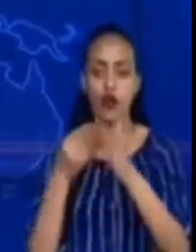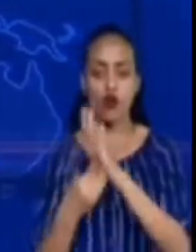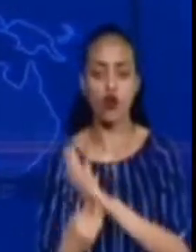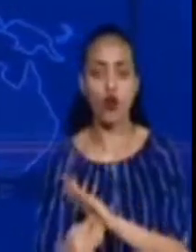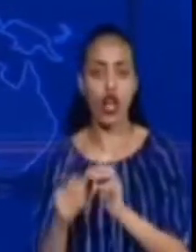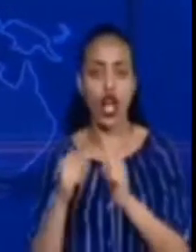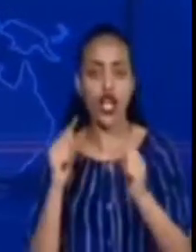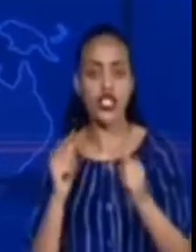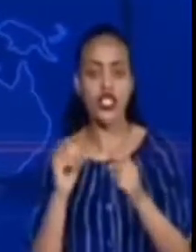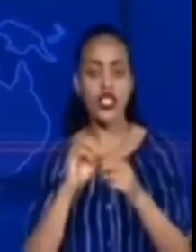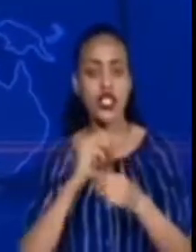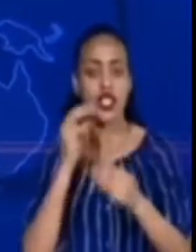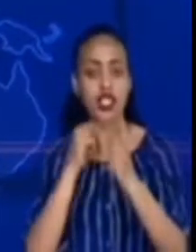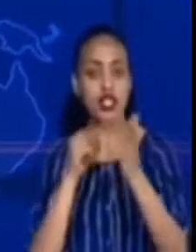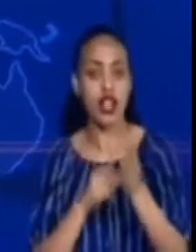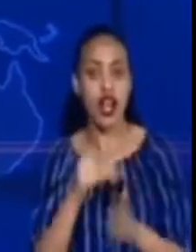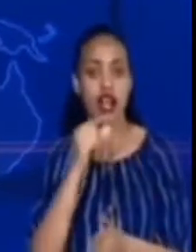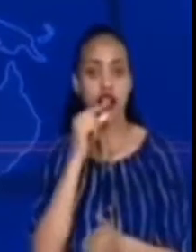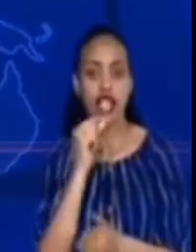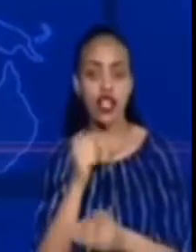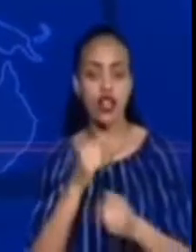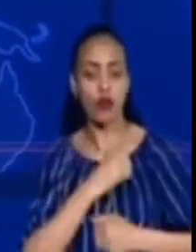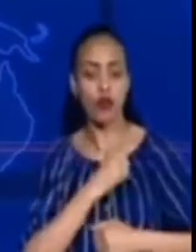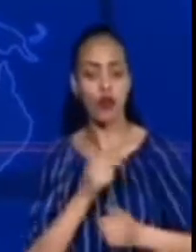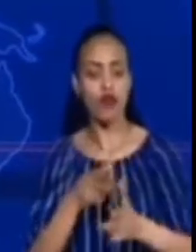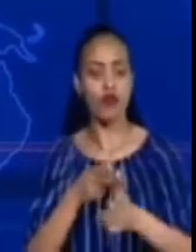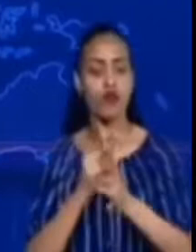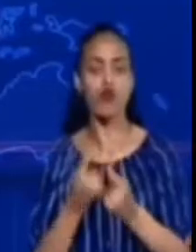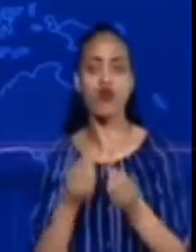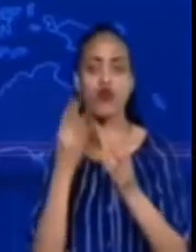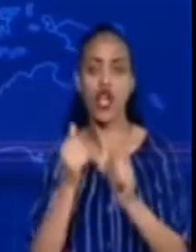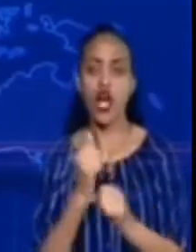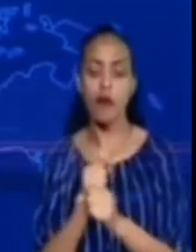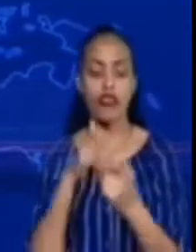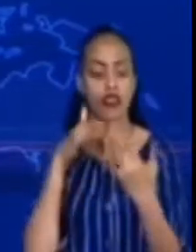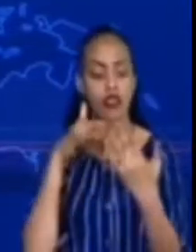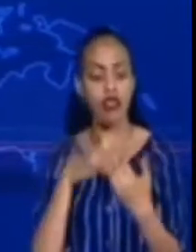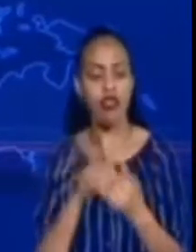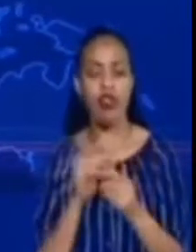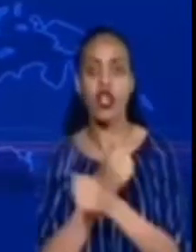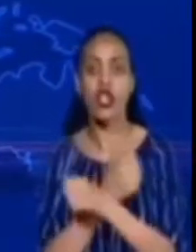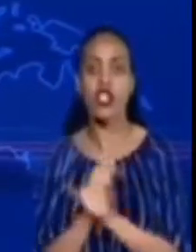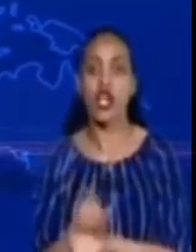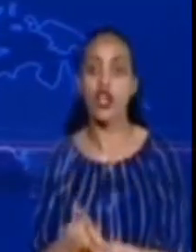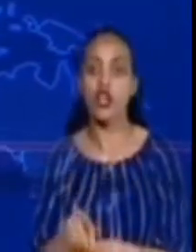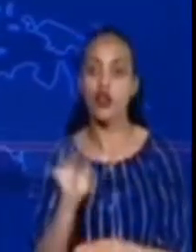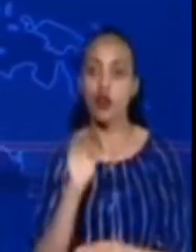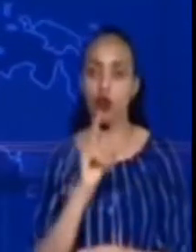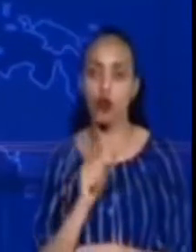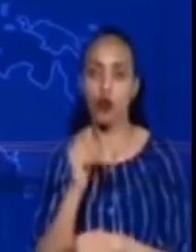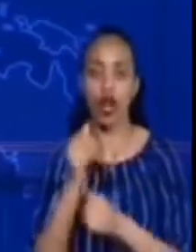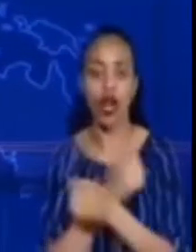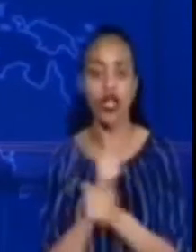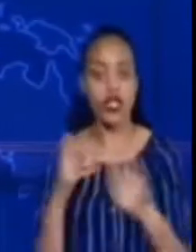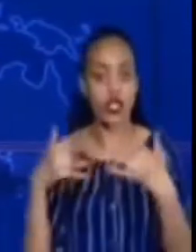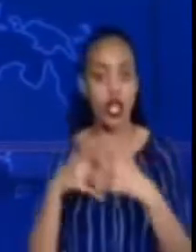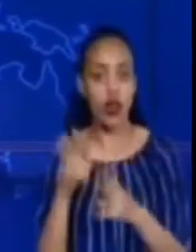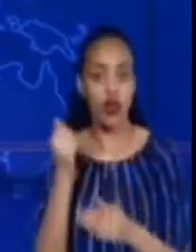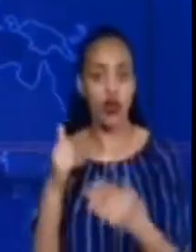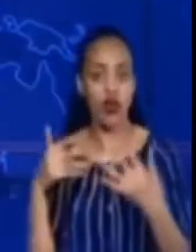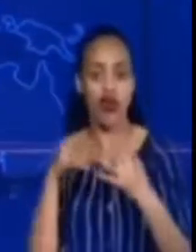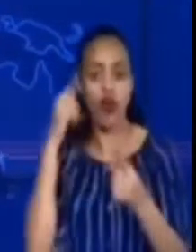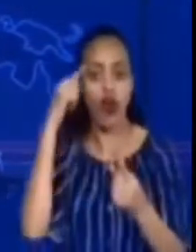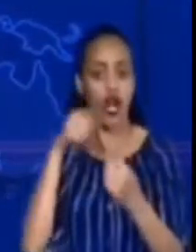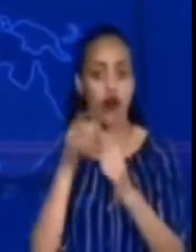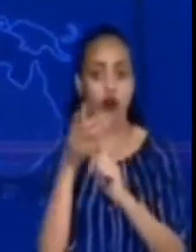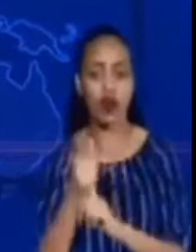በይ ከነከከኩም ንሐለ ሊን ተማሩት ያትጃ ገመጁ ፊ ከበጀ ሳኒ ቀበኒፍሰል